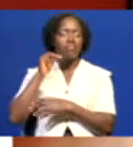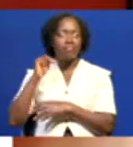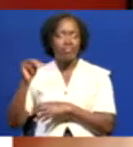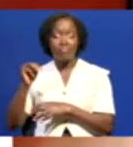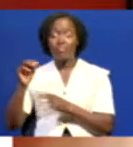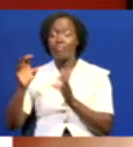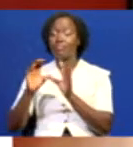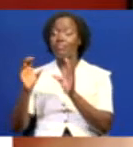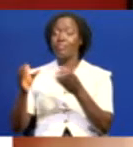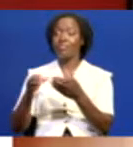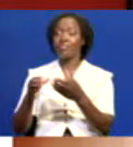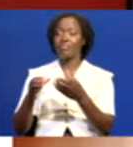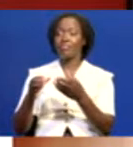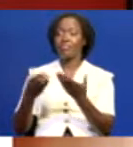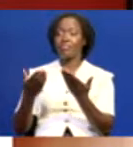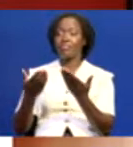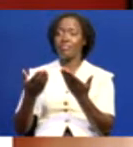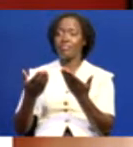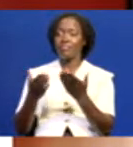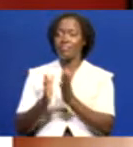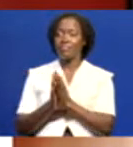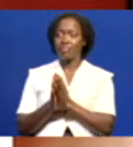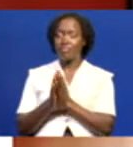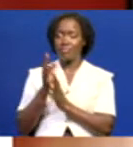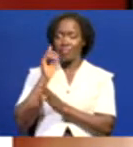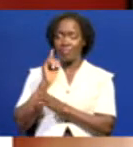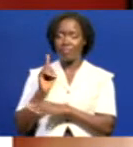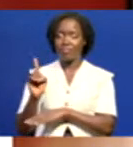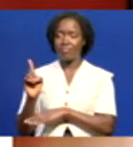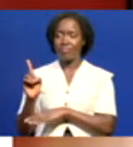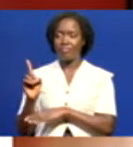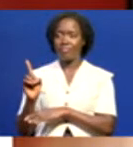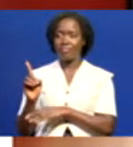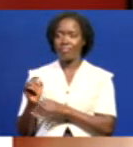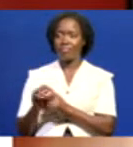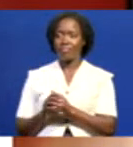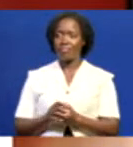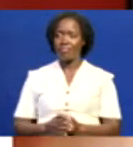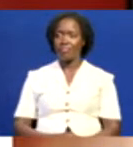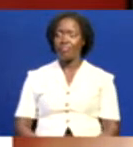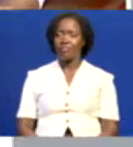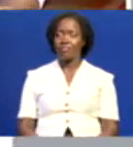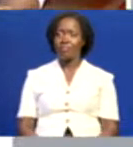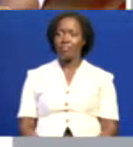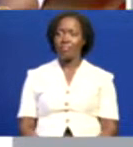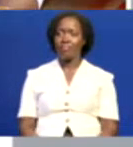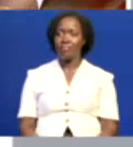jamii za maa. Mtazamaji, moja kwa moja na kuacha na makala hayo.